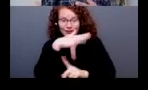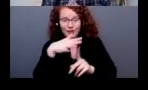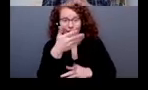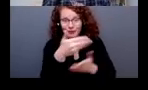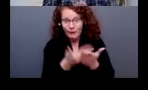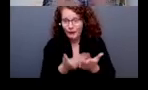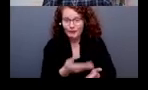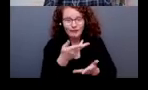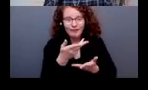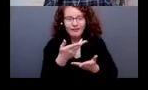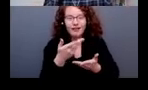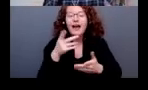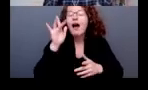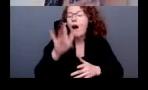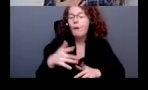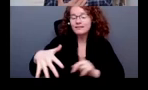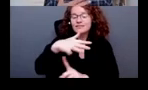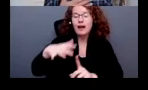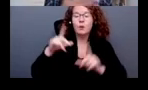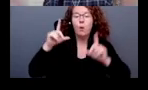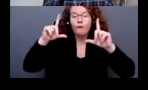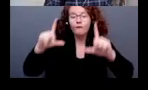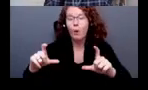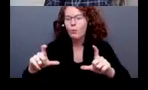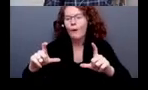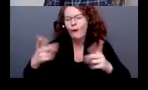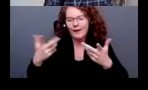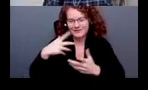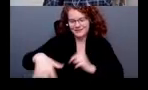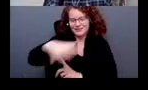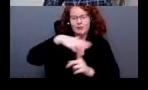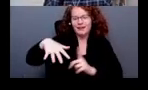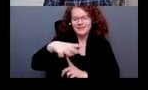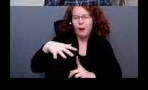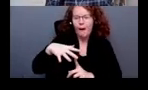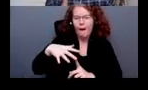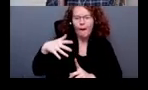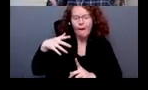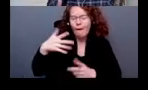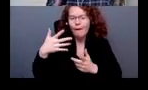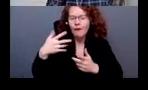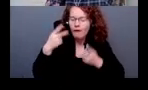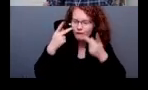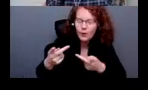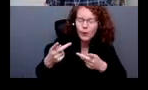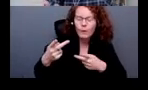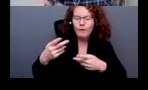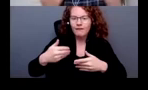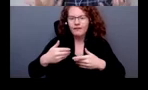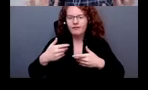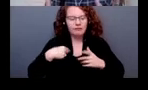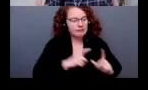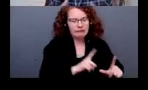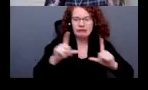forcément l'opportunité de photographier, parce que tout simplement, elles étaient en train de se dérouler et que voilà, je n'avais pas forcément le temps de sortir mon appareil photo